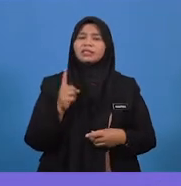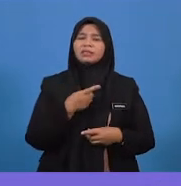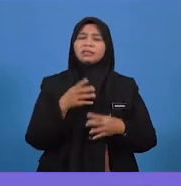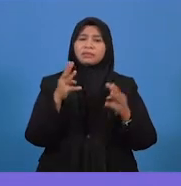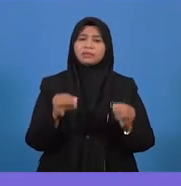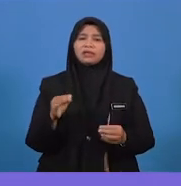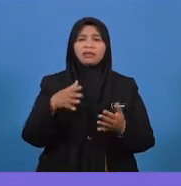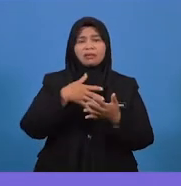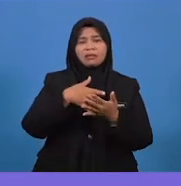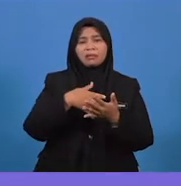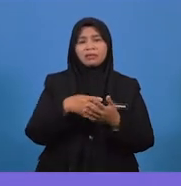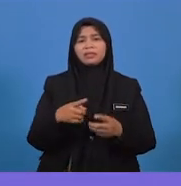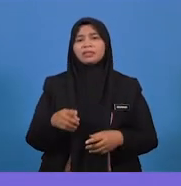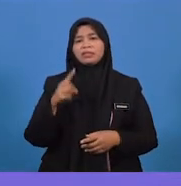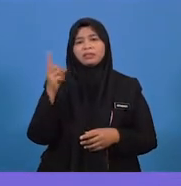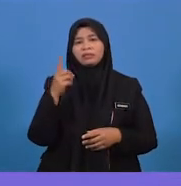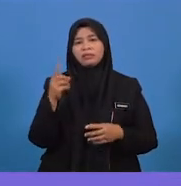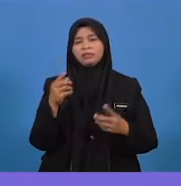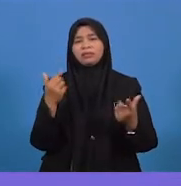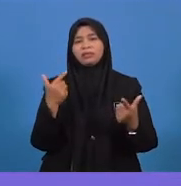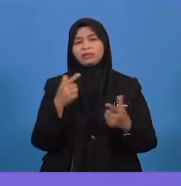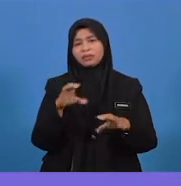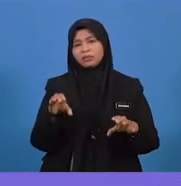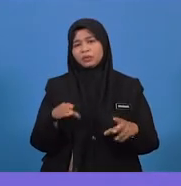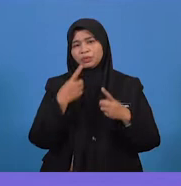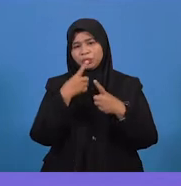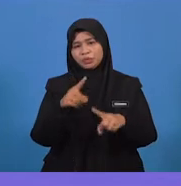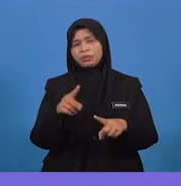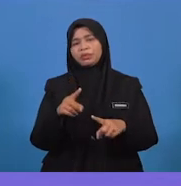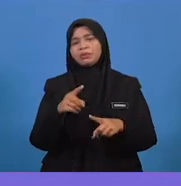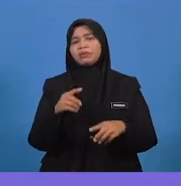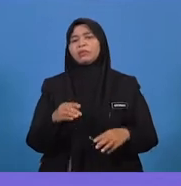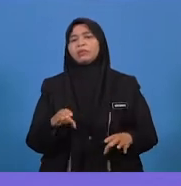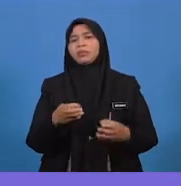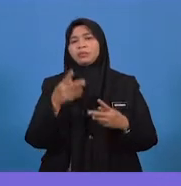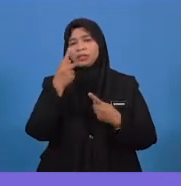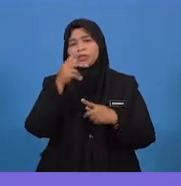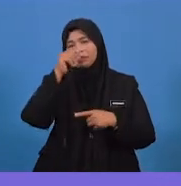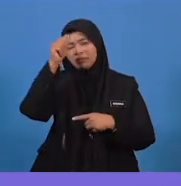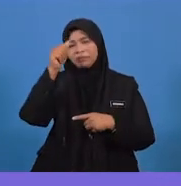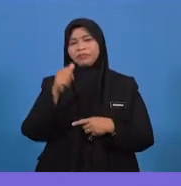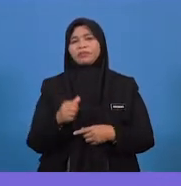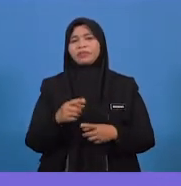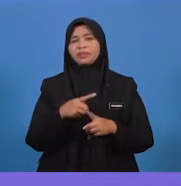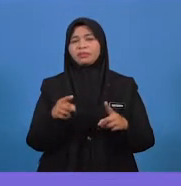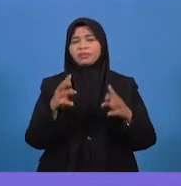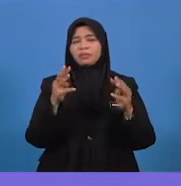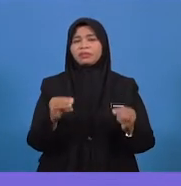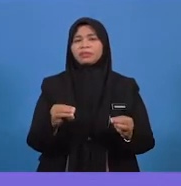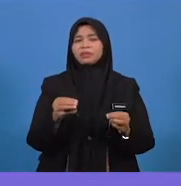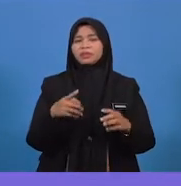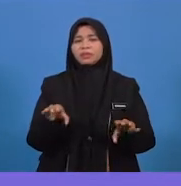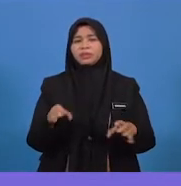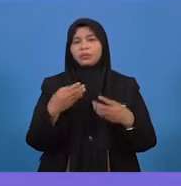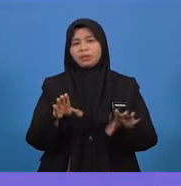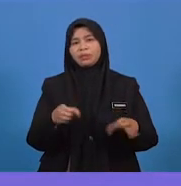ini, terkadang culas daripada mentaati perintahnya, padahal Allah telah menciptakan manusia dalam